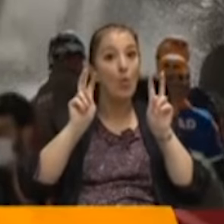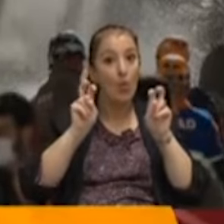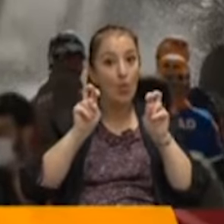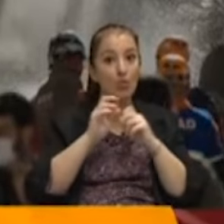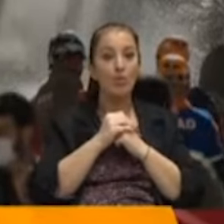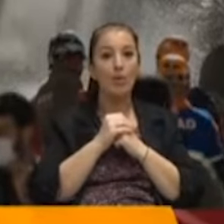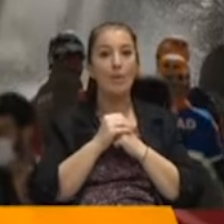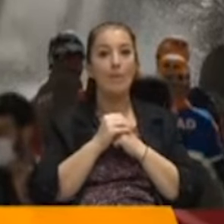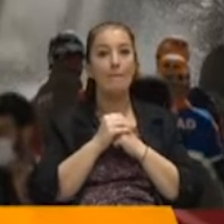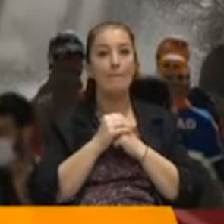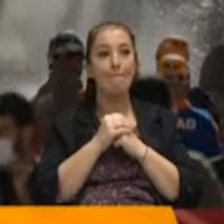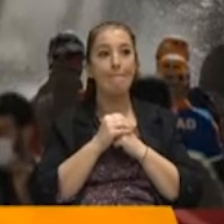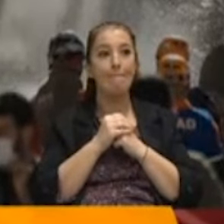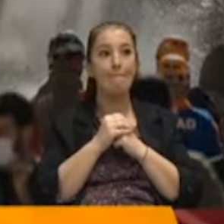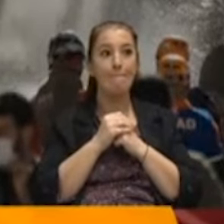Bu konuyu